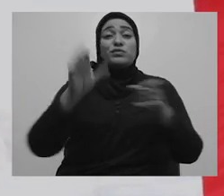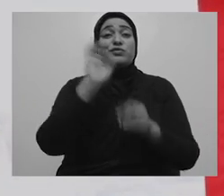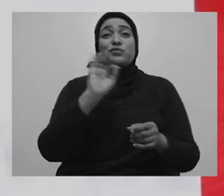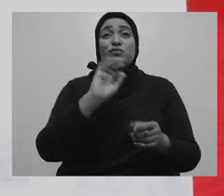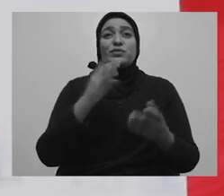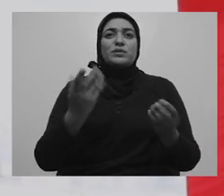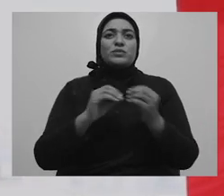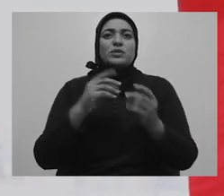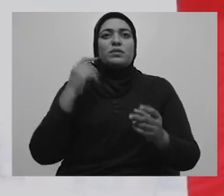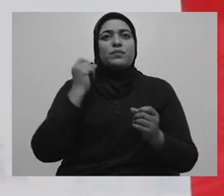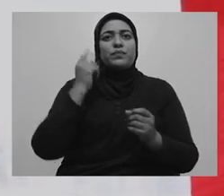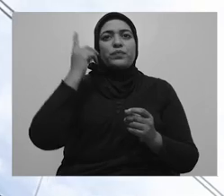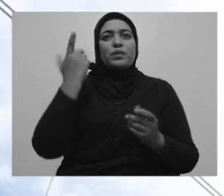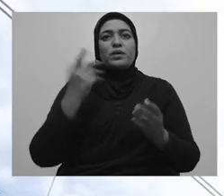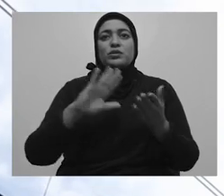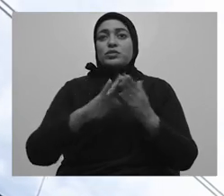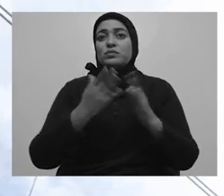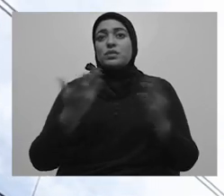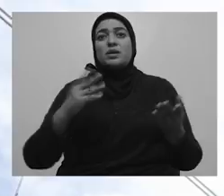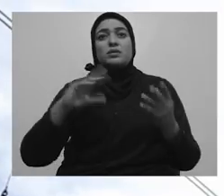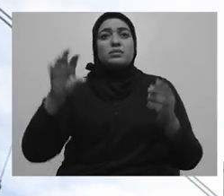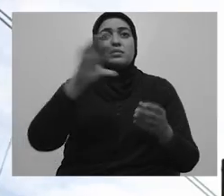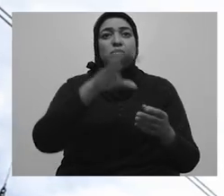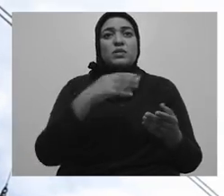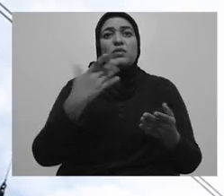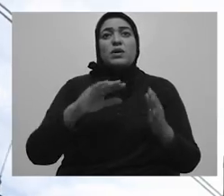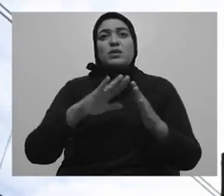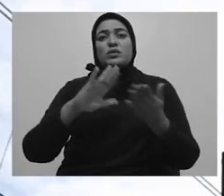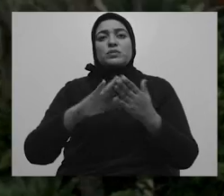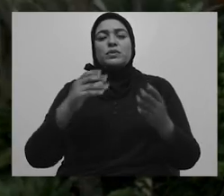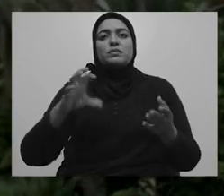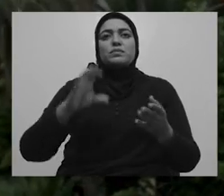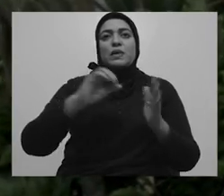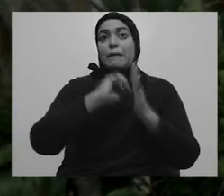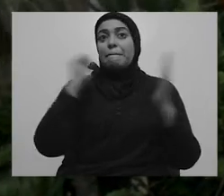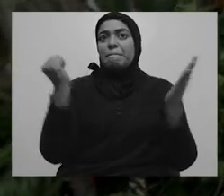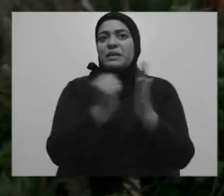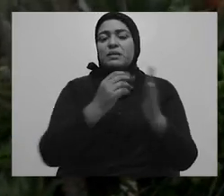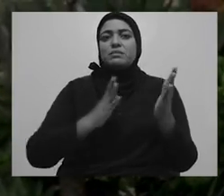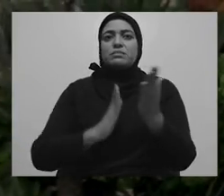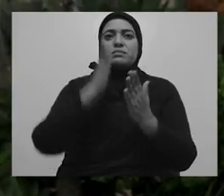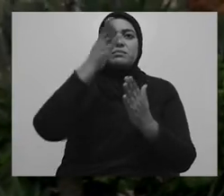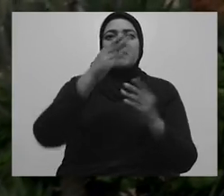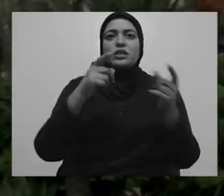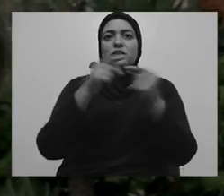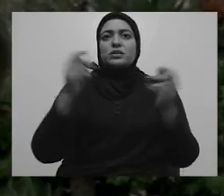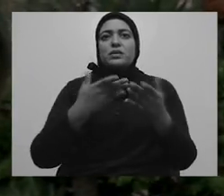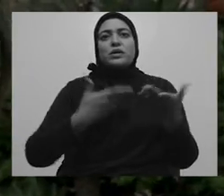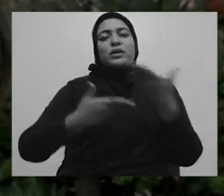a été mené en première année du projet par l'association Une ville pour tous et Tunisian Forum. Et elle a été reprise